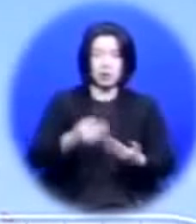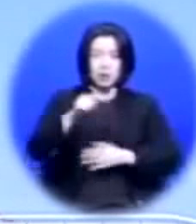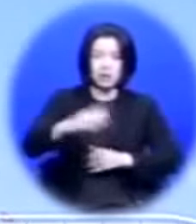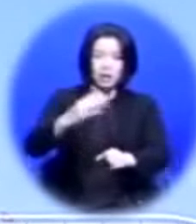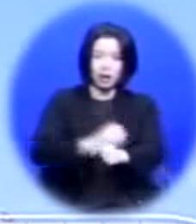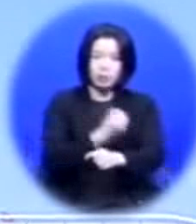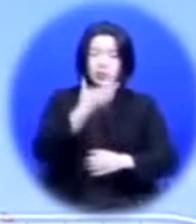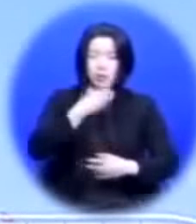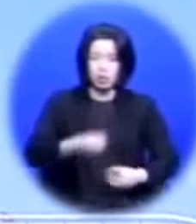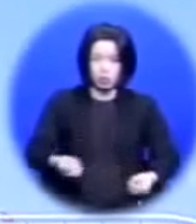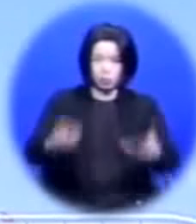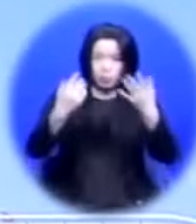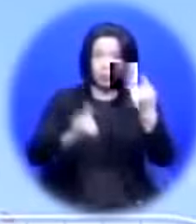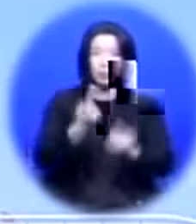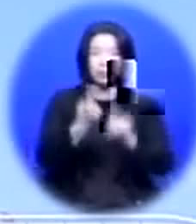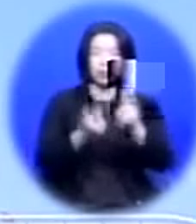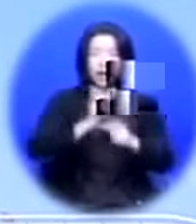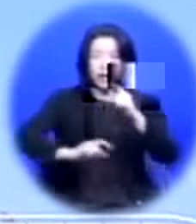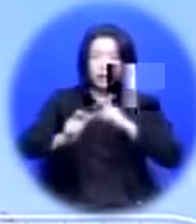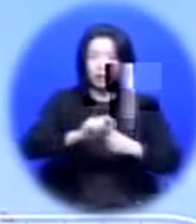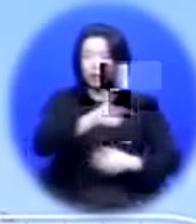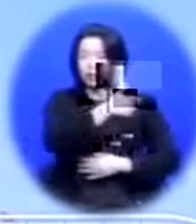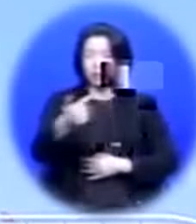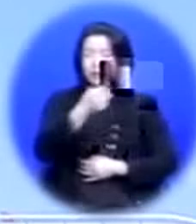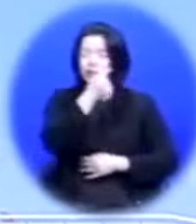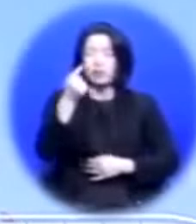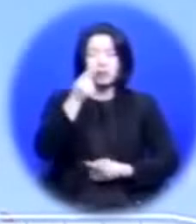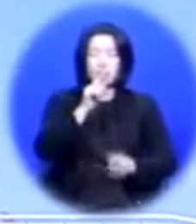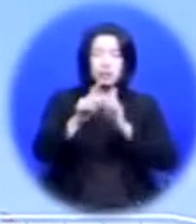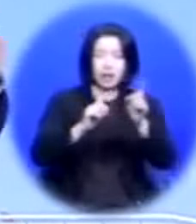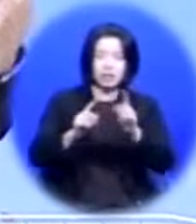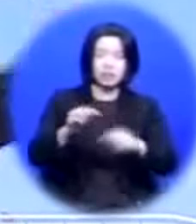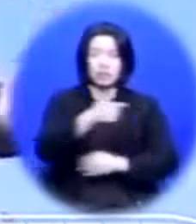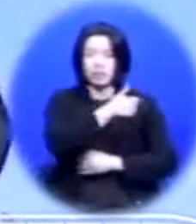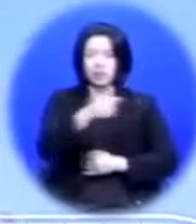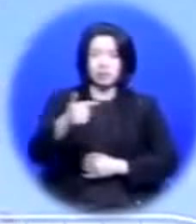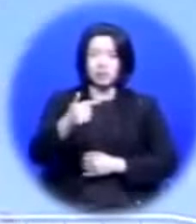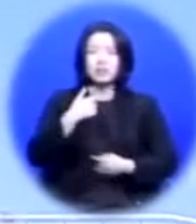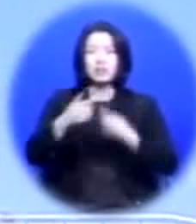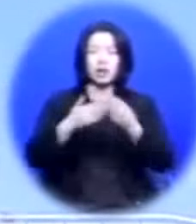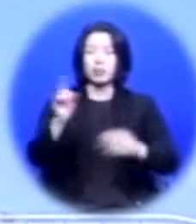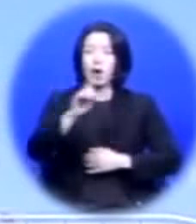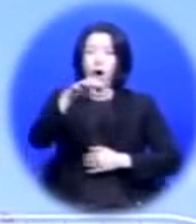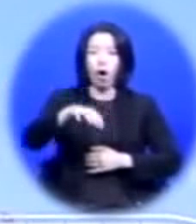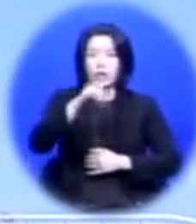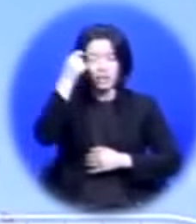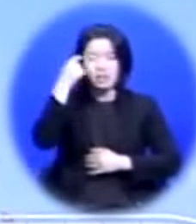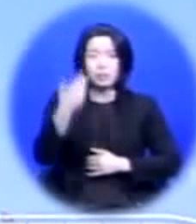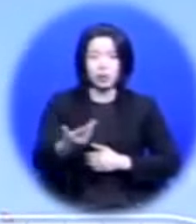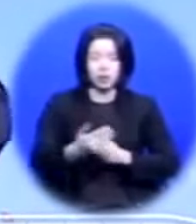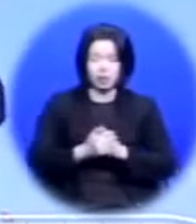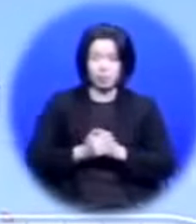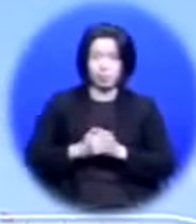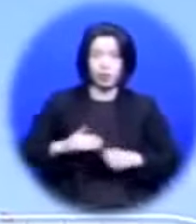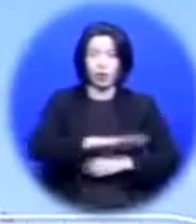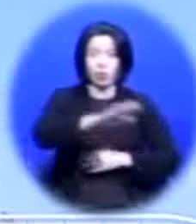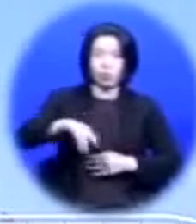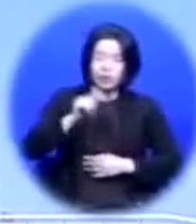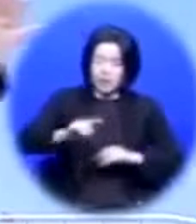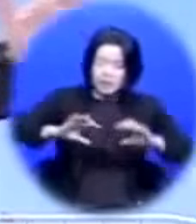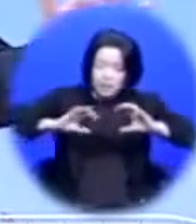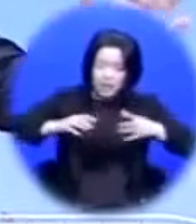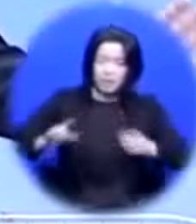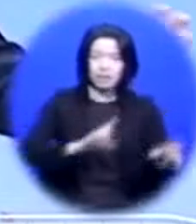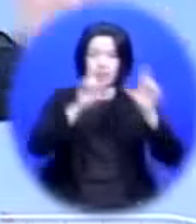엄청난 축복보다 더 큰 간증 더 큰 체험이 도대체 어디 있어요 우리가이 세상 사는